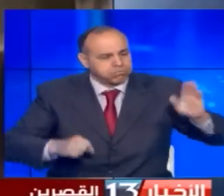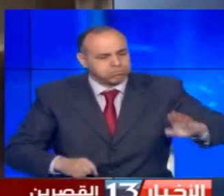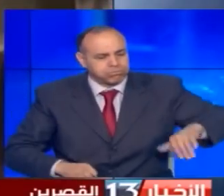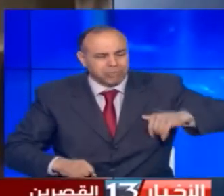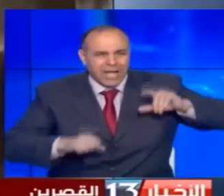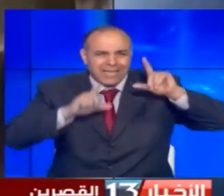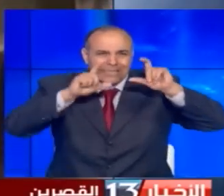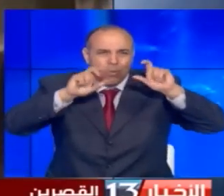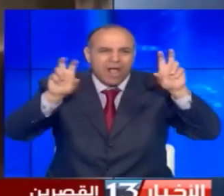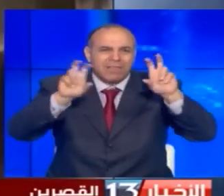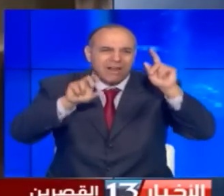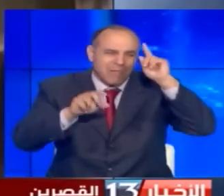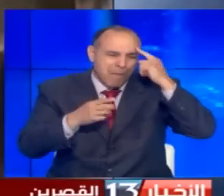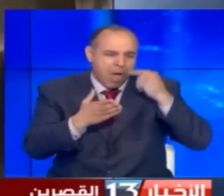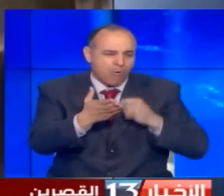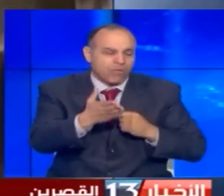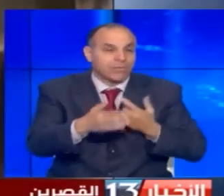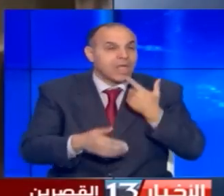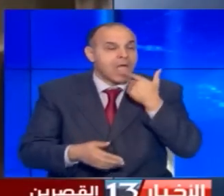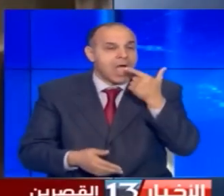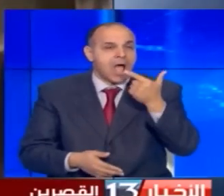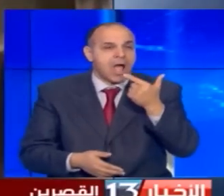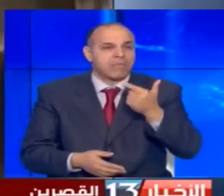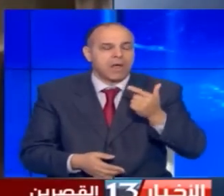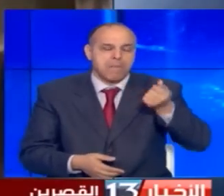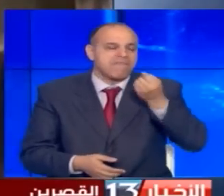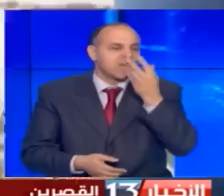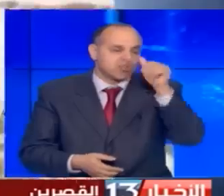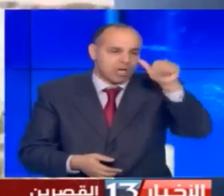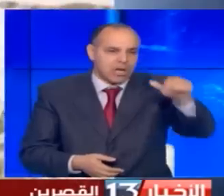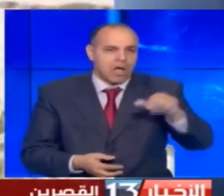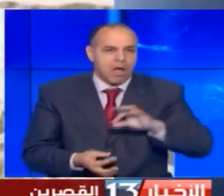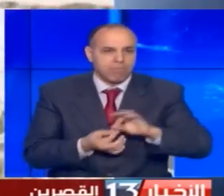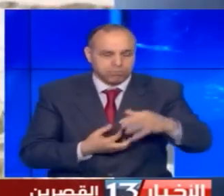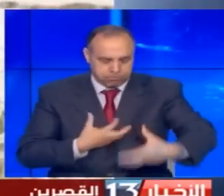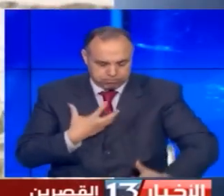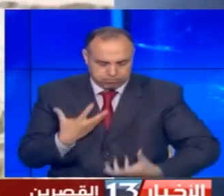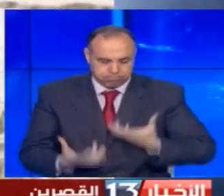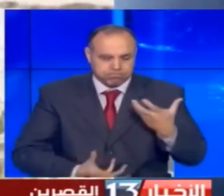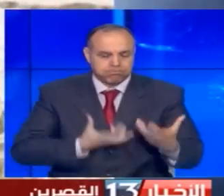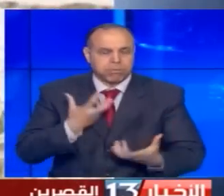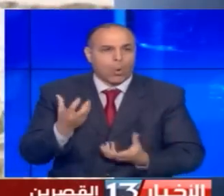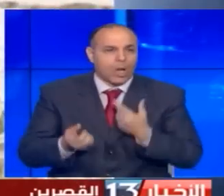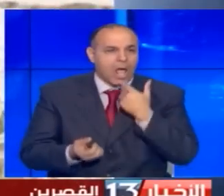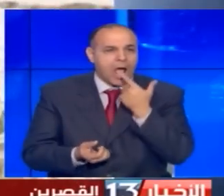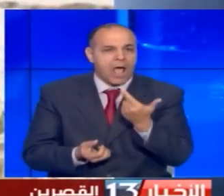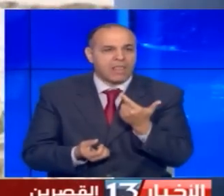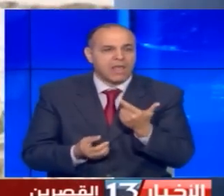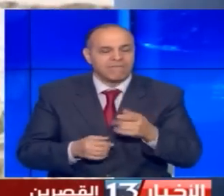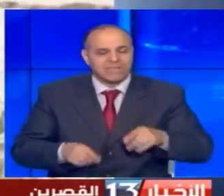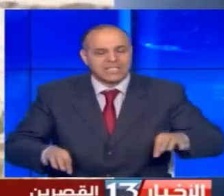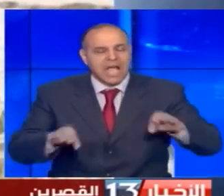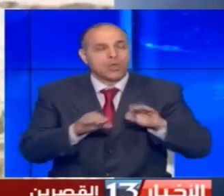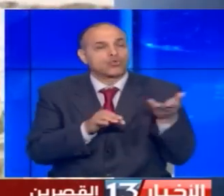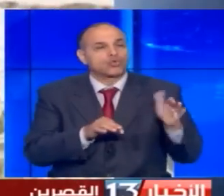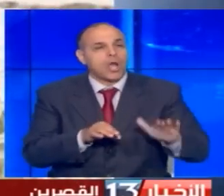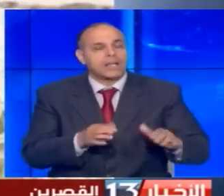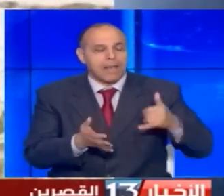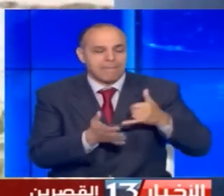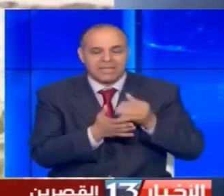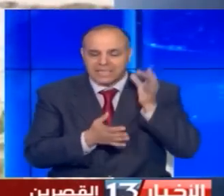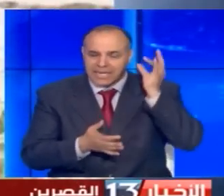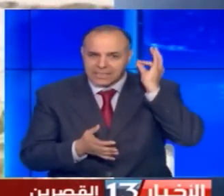المصور التلفزي عبد الرزاق الزرقي الذي أقدم ظهر أمس على إضرام النار في جسده في ساحة الشهداء وسط